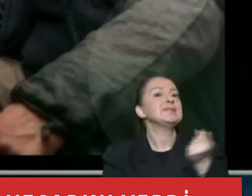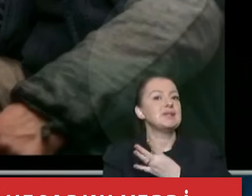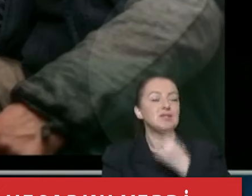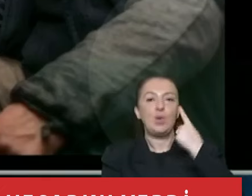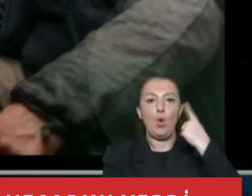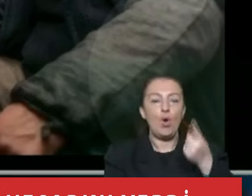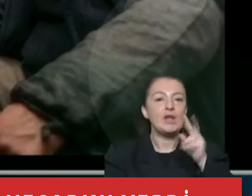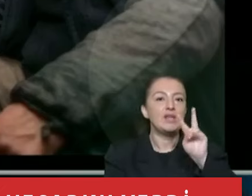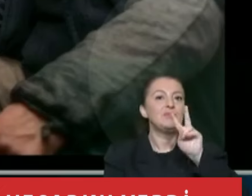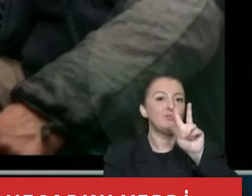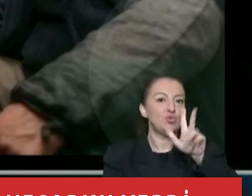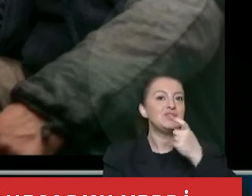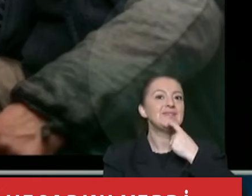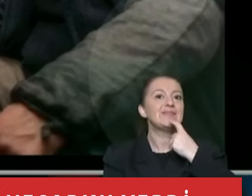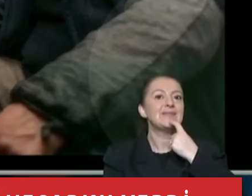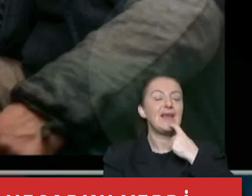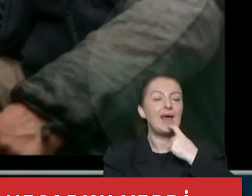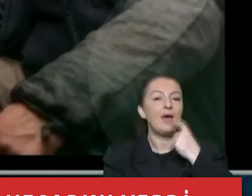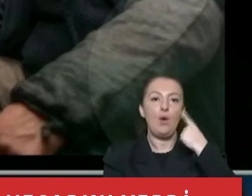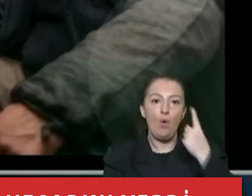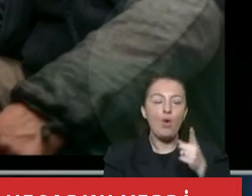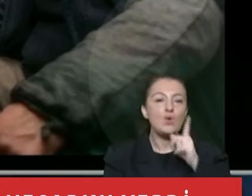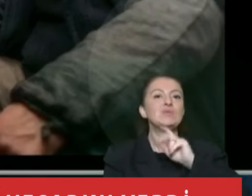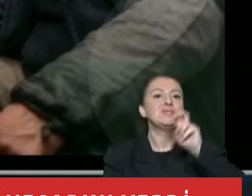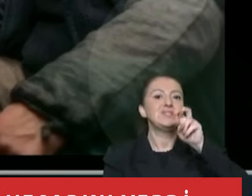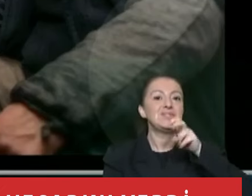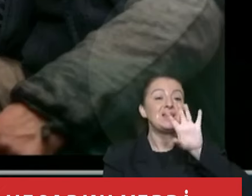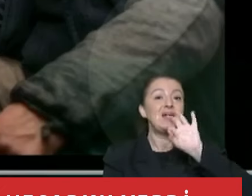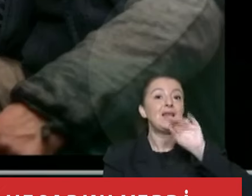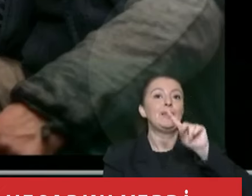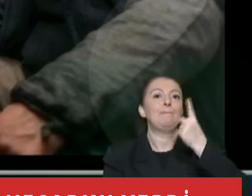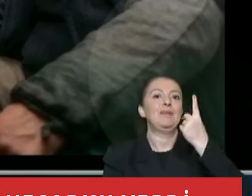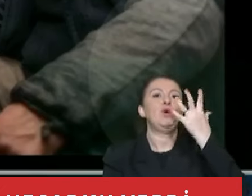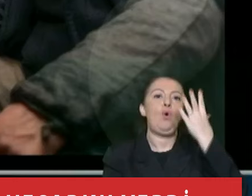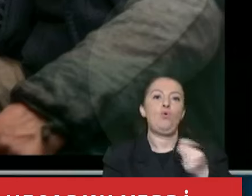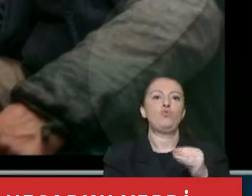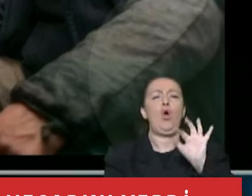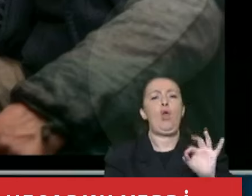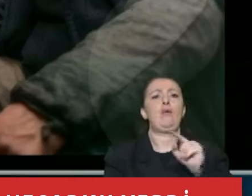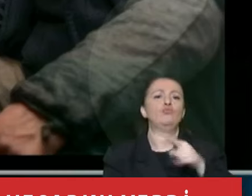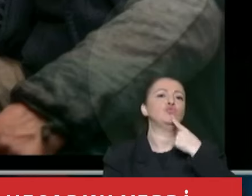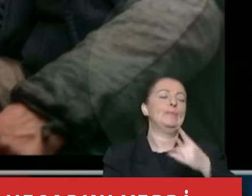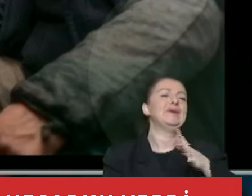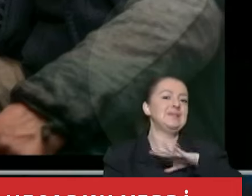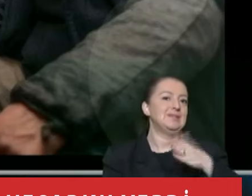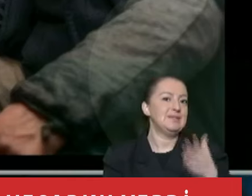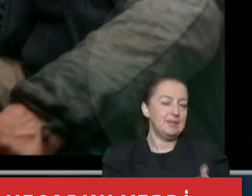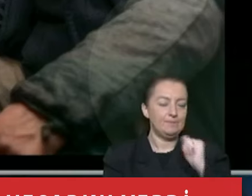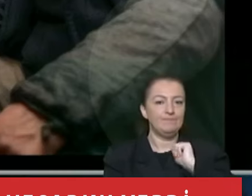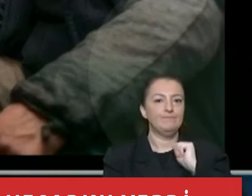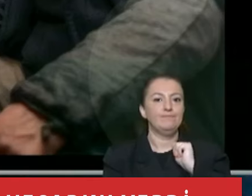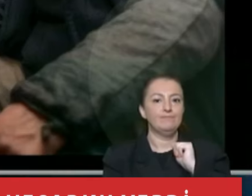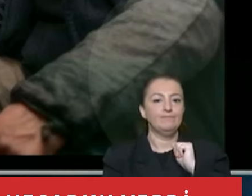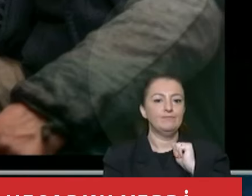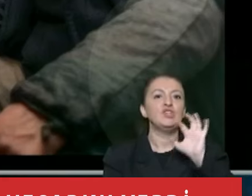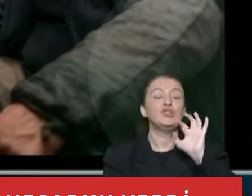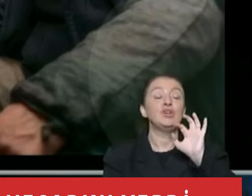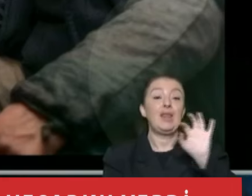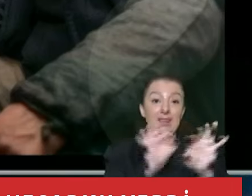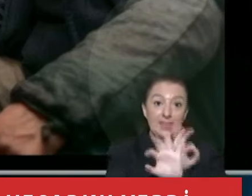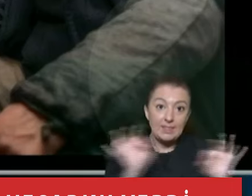da 2023 sonu itibariyle 180.000 ulaştığının da altını çizmek isterim şunu net olarak ifade